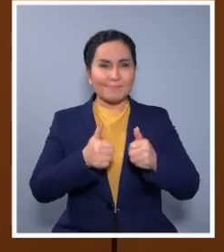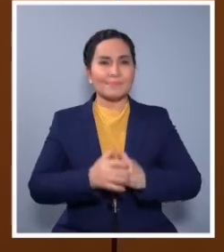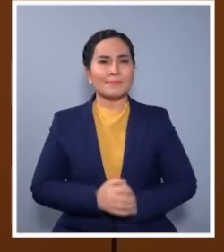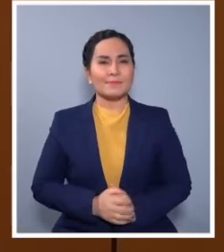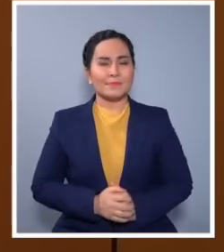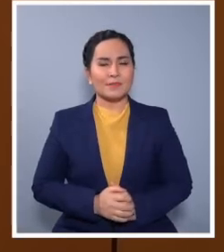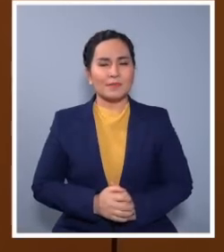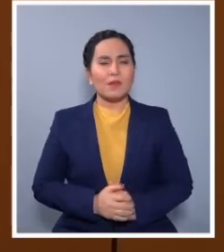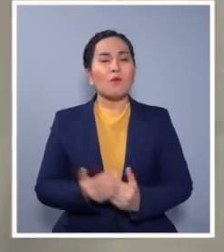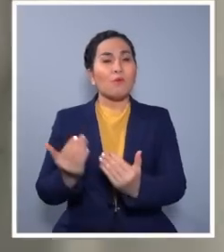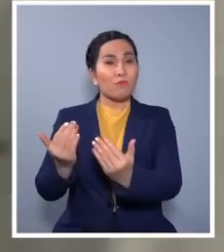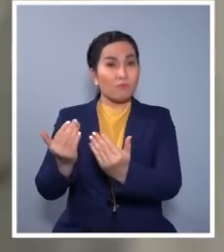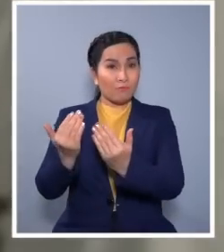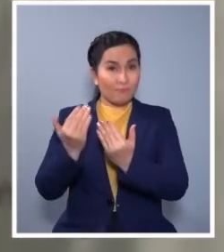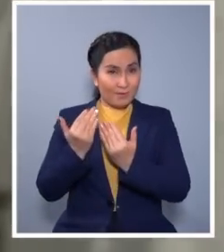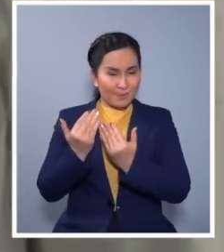ท่านก็ฝากผมไว้บอกว่า